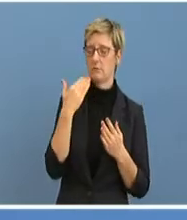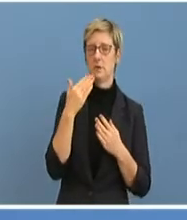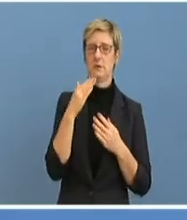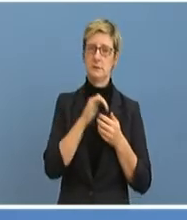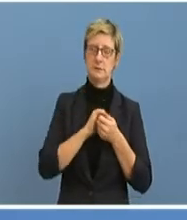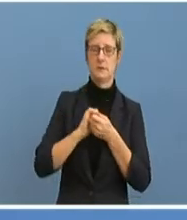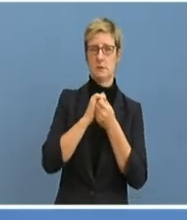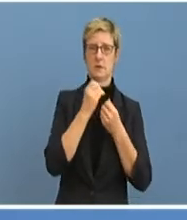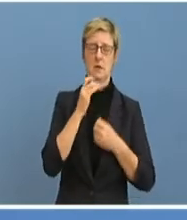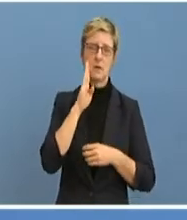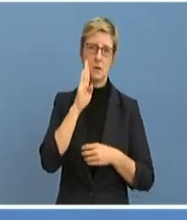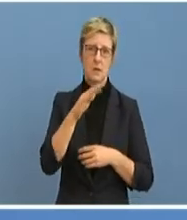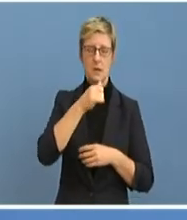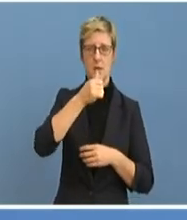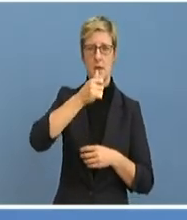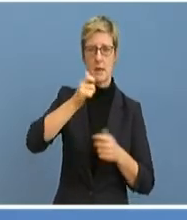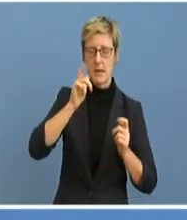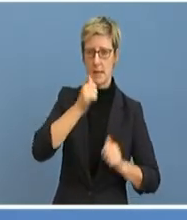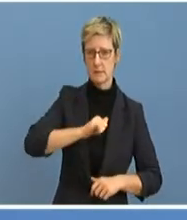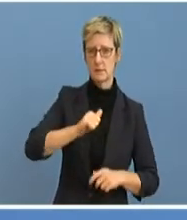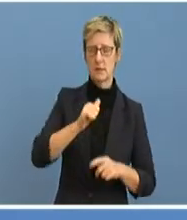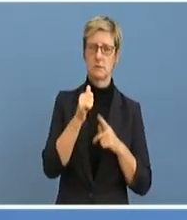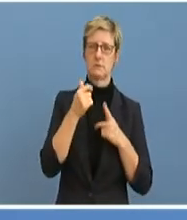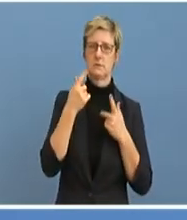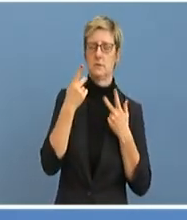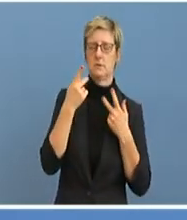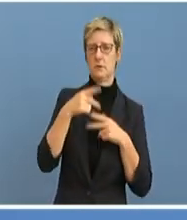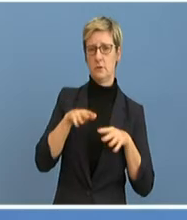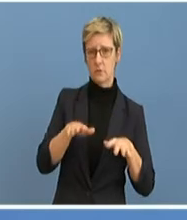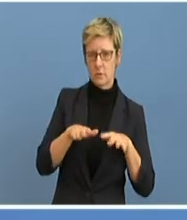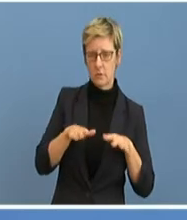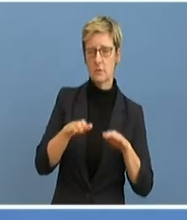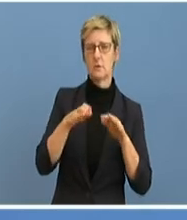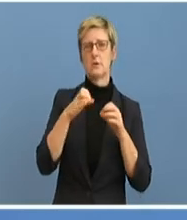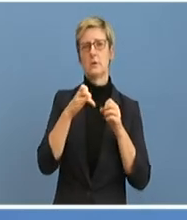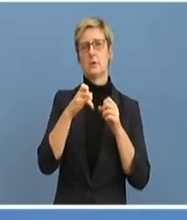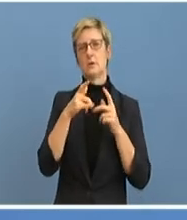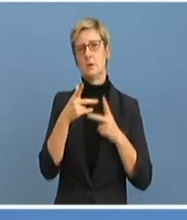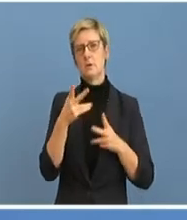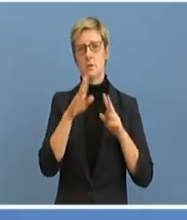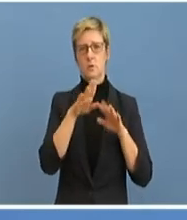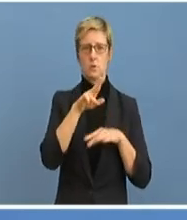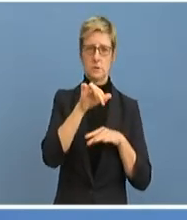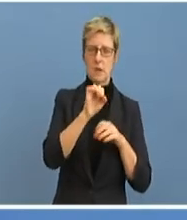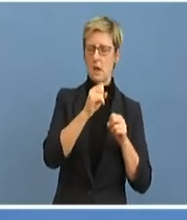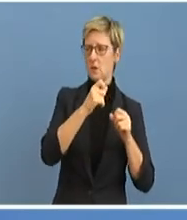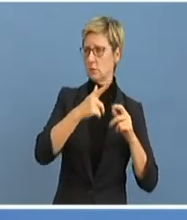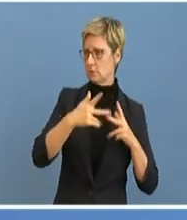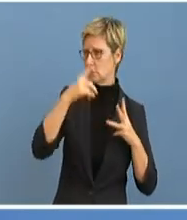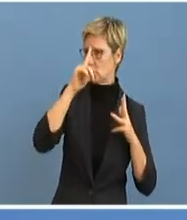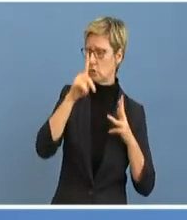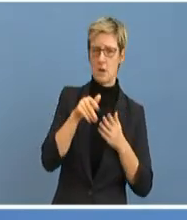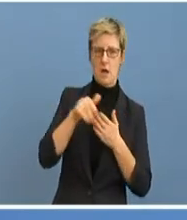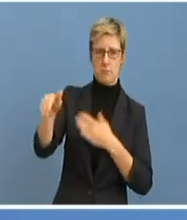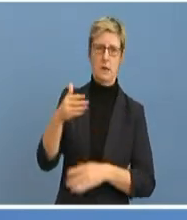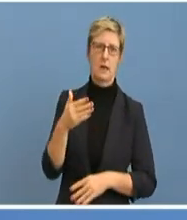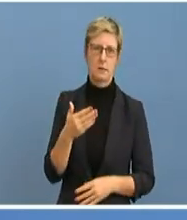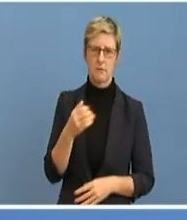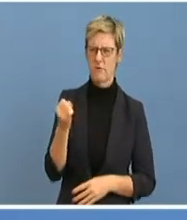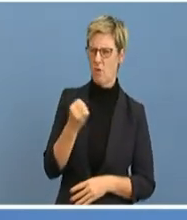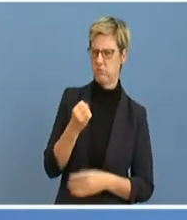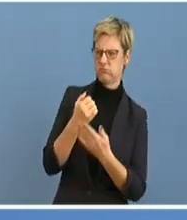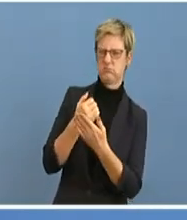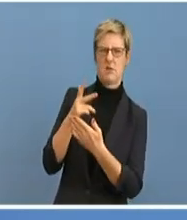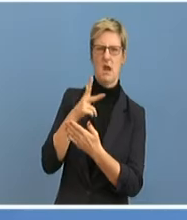Belgien, Deutschland, Estland, Frankreich und dem Vereinigten Königreich und den Vereinigten Staaten, da uns nicht ersichtlich war, wie